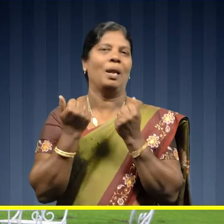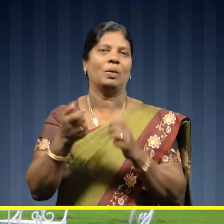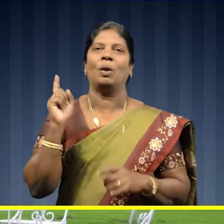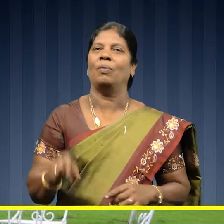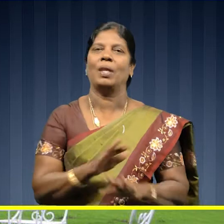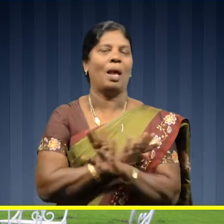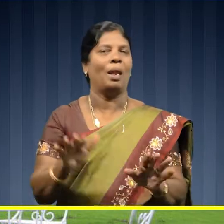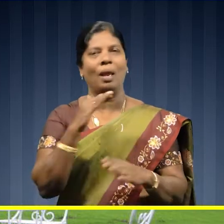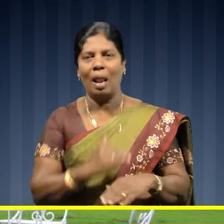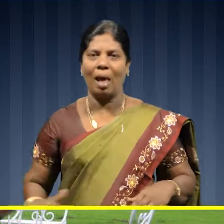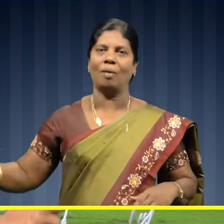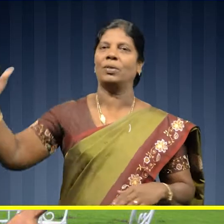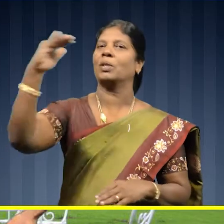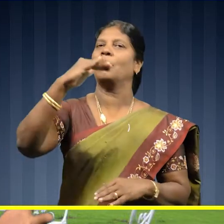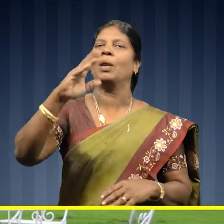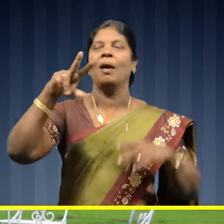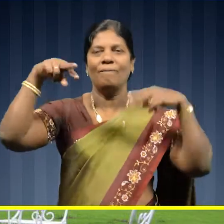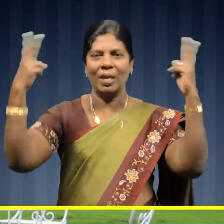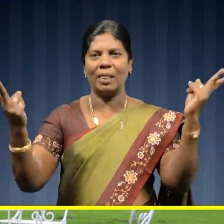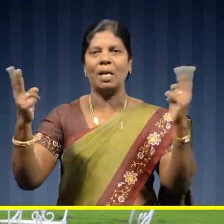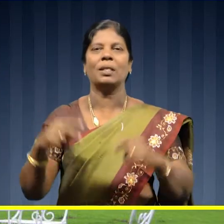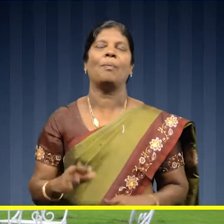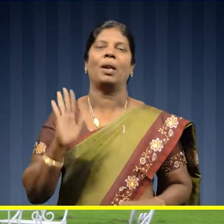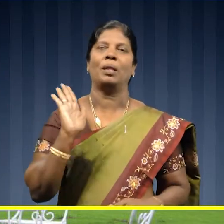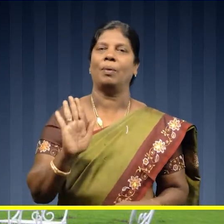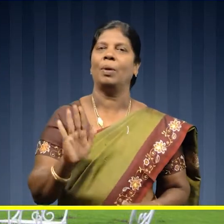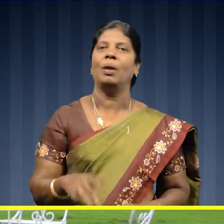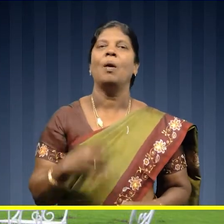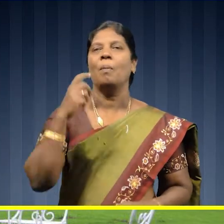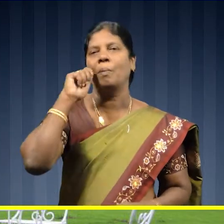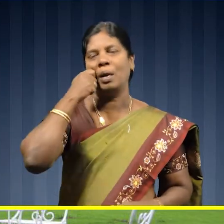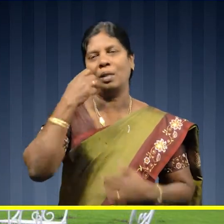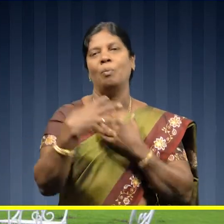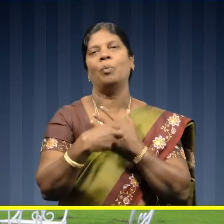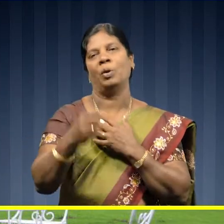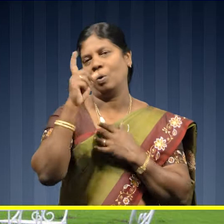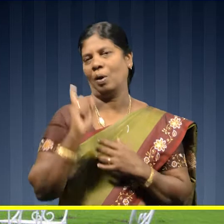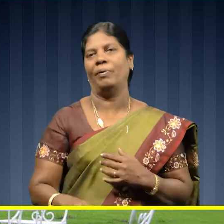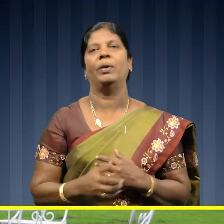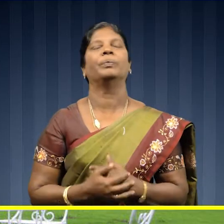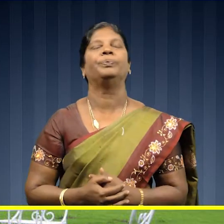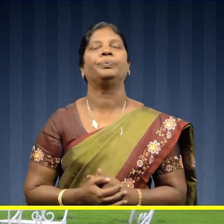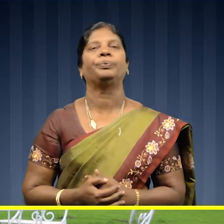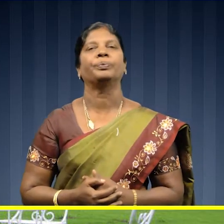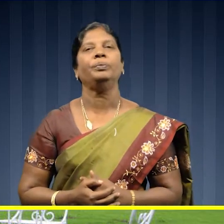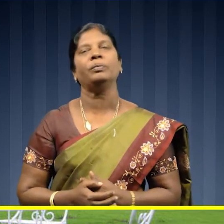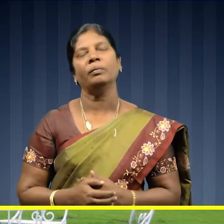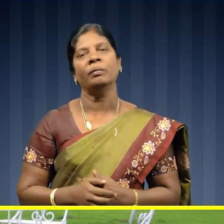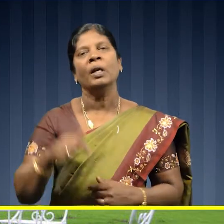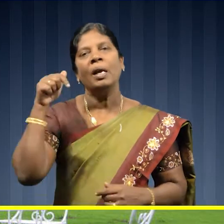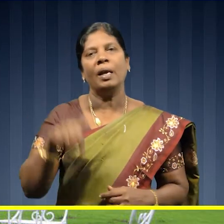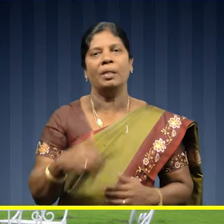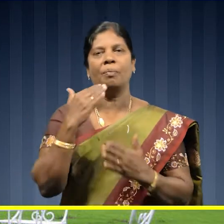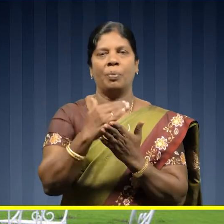அவைகள் எல்லாவற்றுக்கும் மேலானது, வித்தியாசமானது என்பதை மனிதன் உணர வேண்டும்.